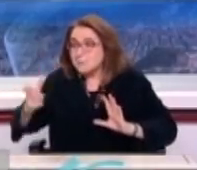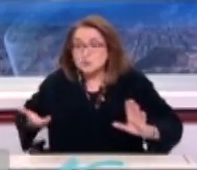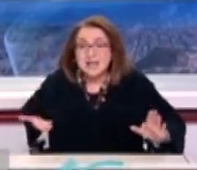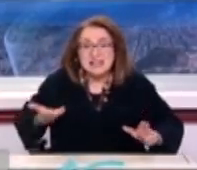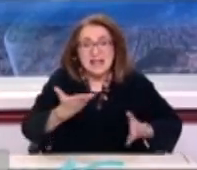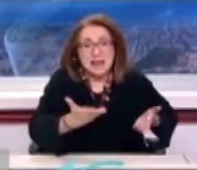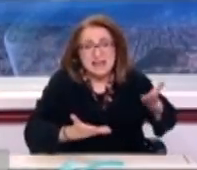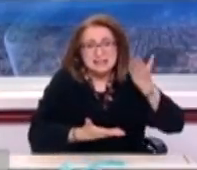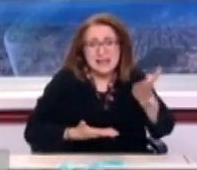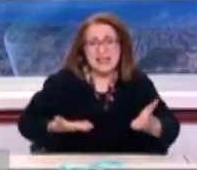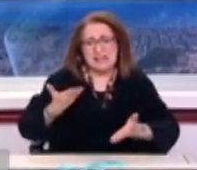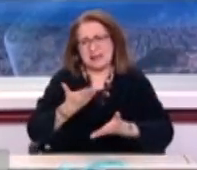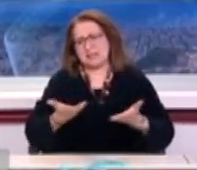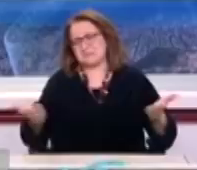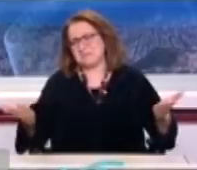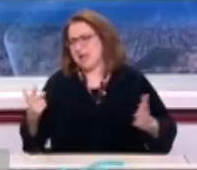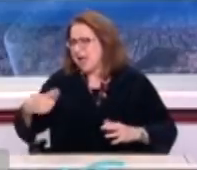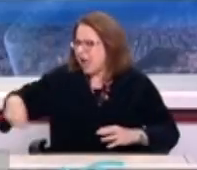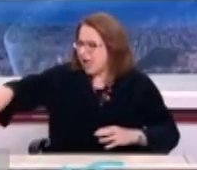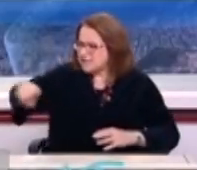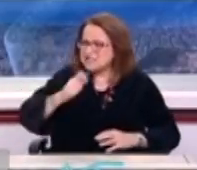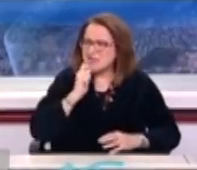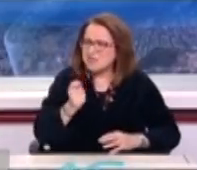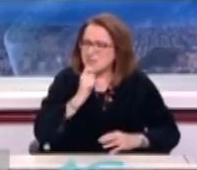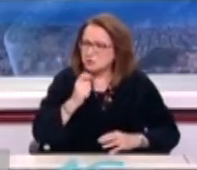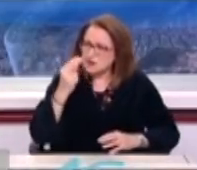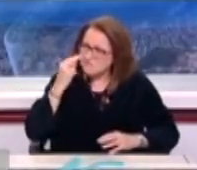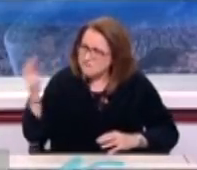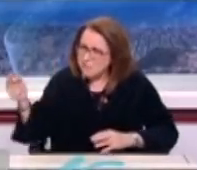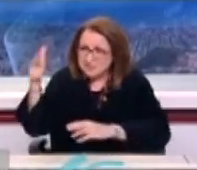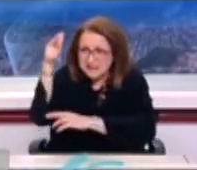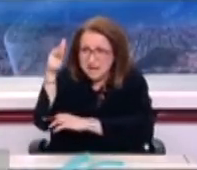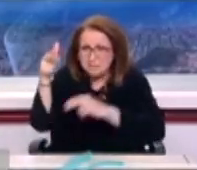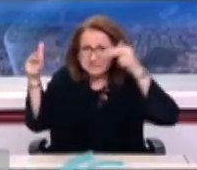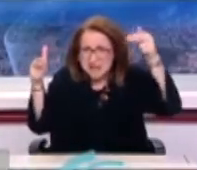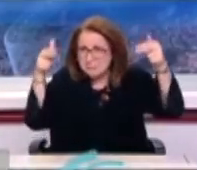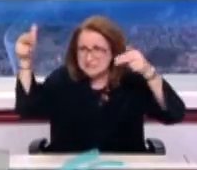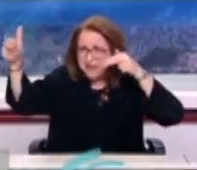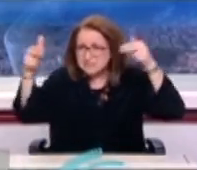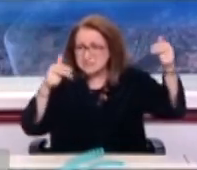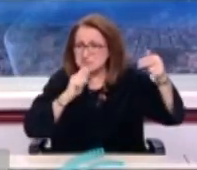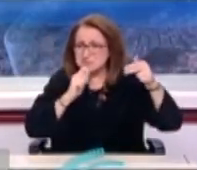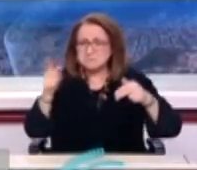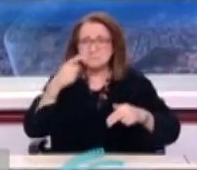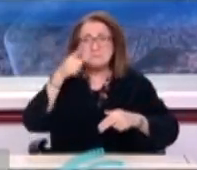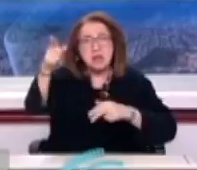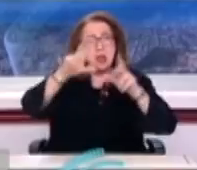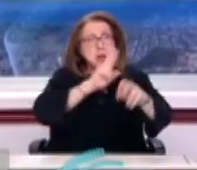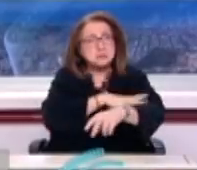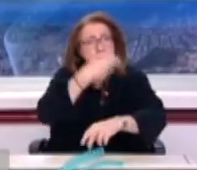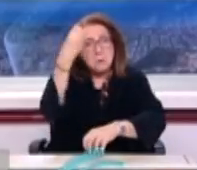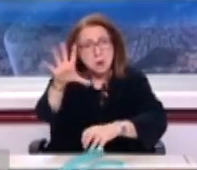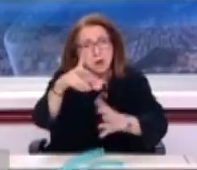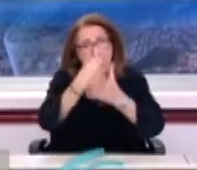ξέρετε και έχετε δει τις κάμερες έξω από νοσοκομεία που καταγγέλνουν λήψη στα νοσοκομεία. Σε αυτό αναφερόμουν. Έτσι, να είμαι